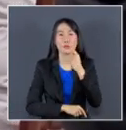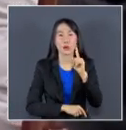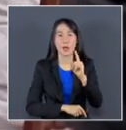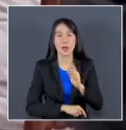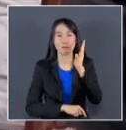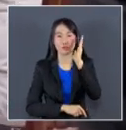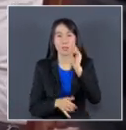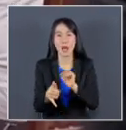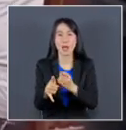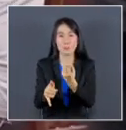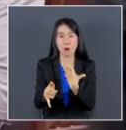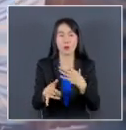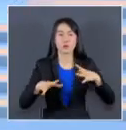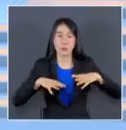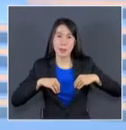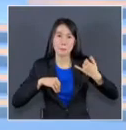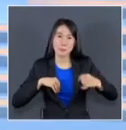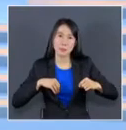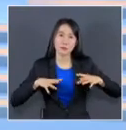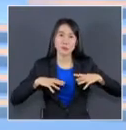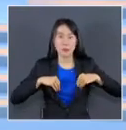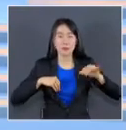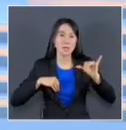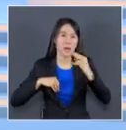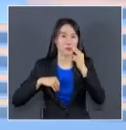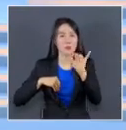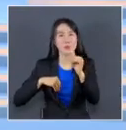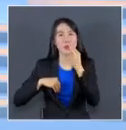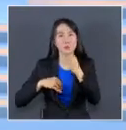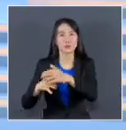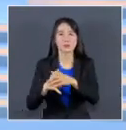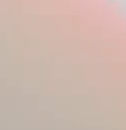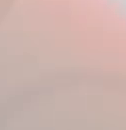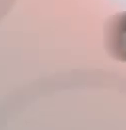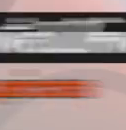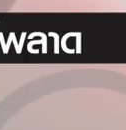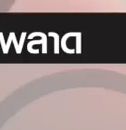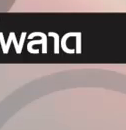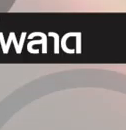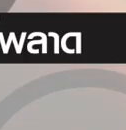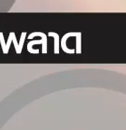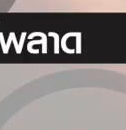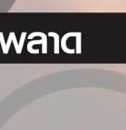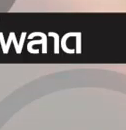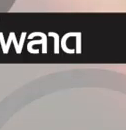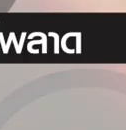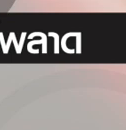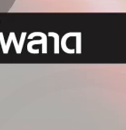ในฟิล์มรับหรือไม่รับยังไงนะฮะในเรื่องของการที่ไปกัก พาตัวไปกักขัง นะครับ